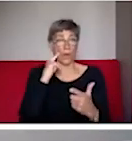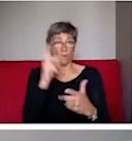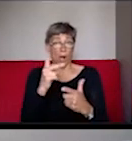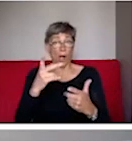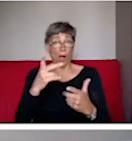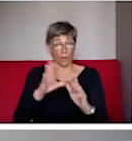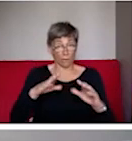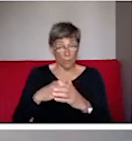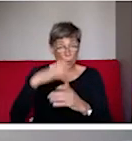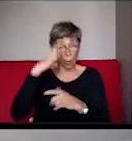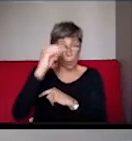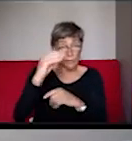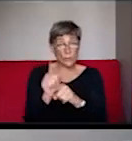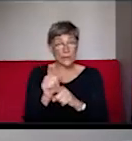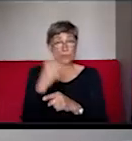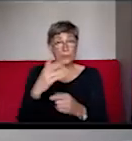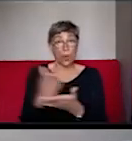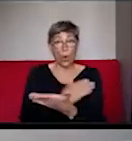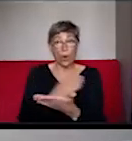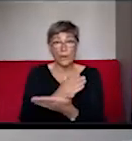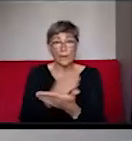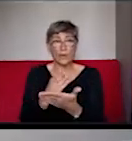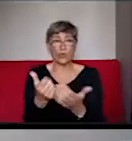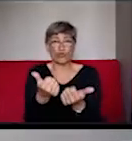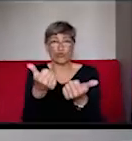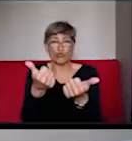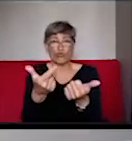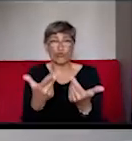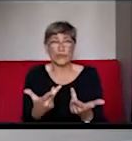on a assez peu de chiffres vraiment